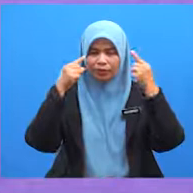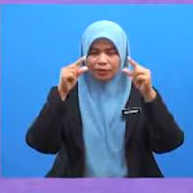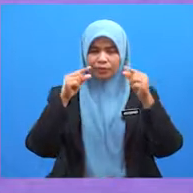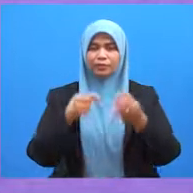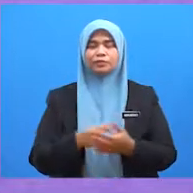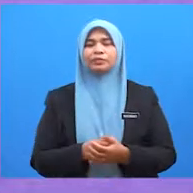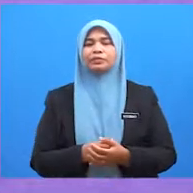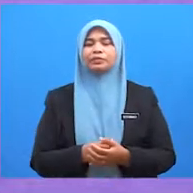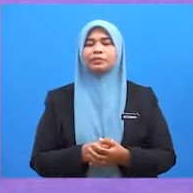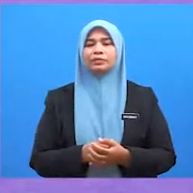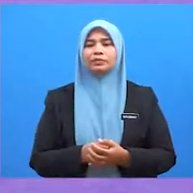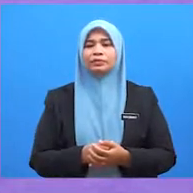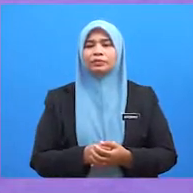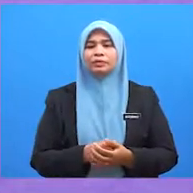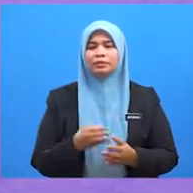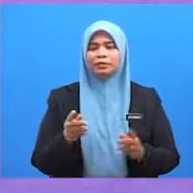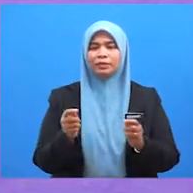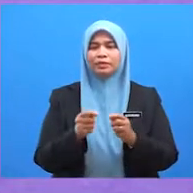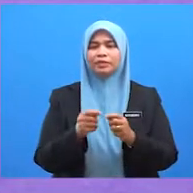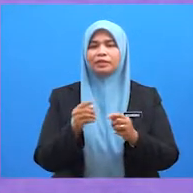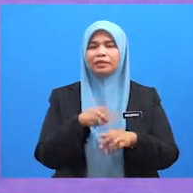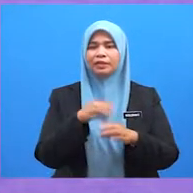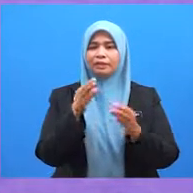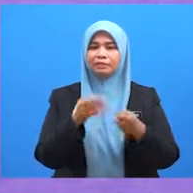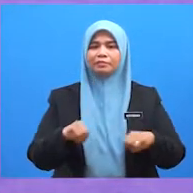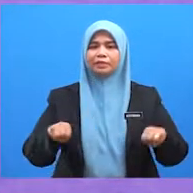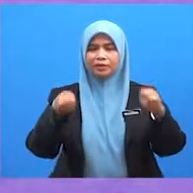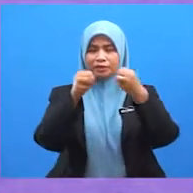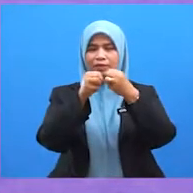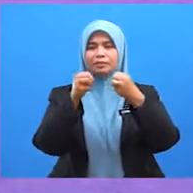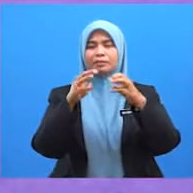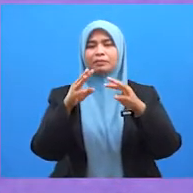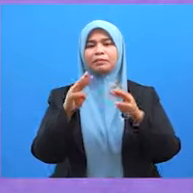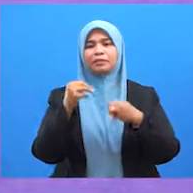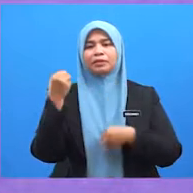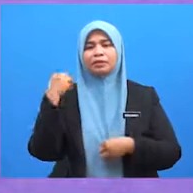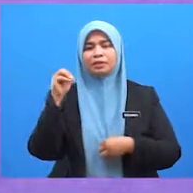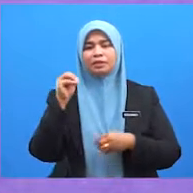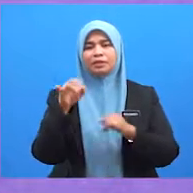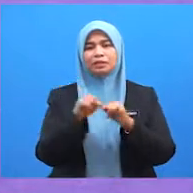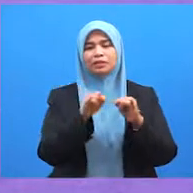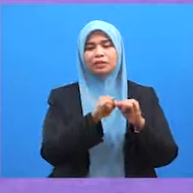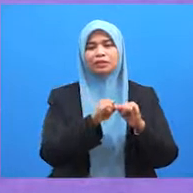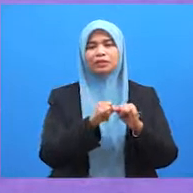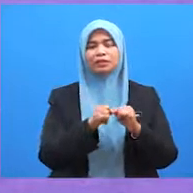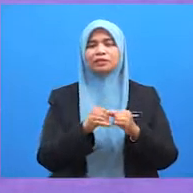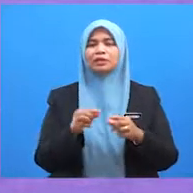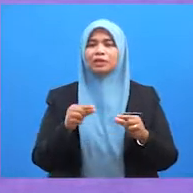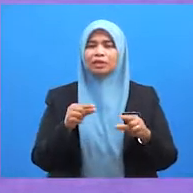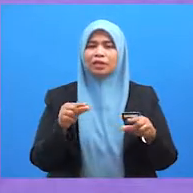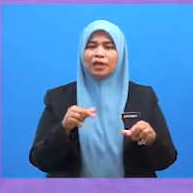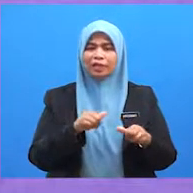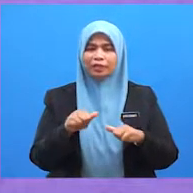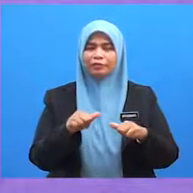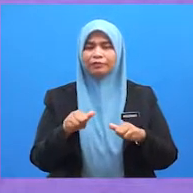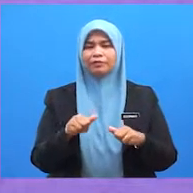institusi-institusi pendidikan termasuk masjid. Mereka juga begitu giat mengarang kitab-kitab